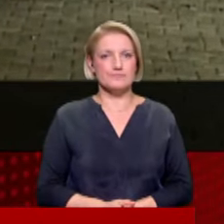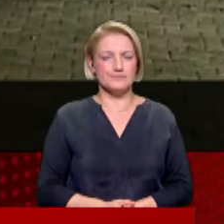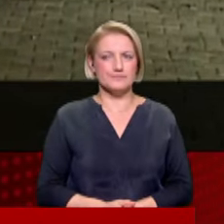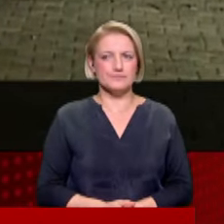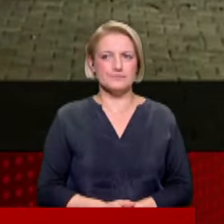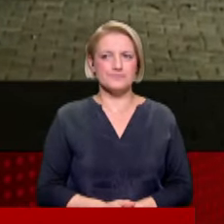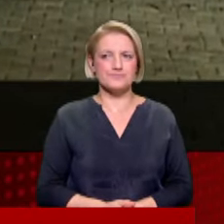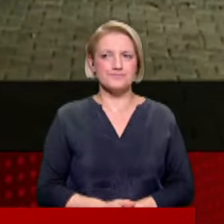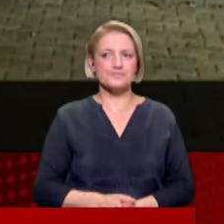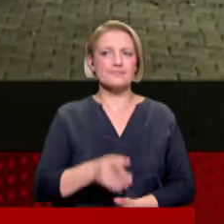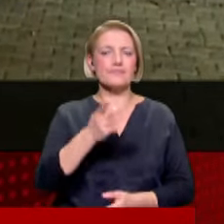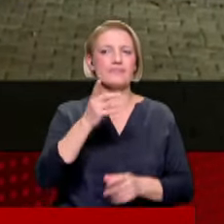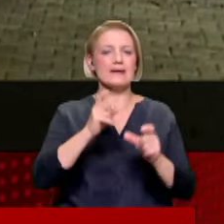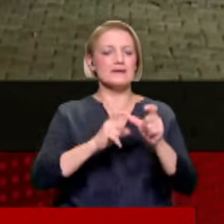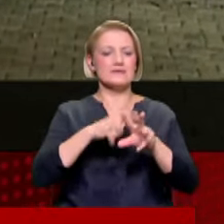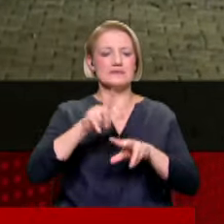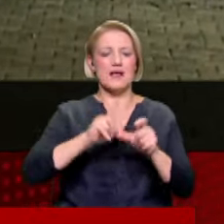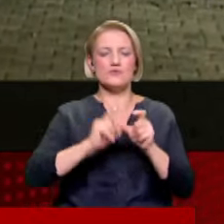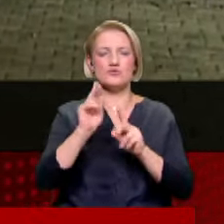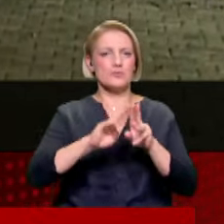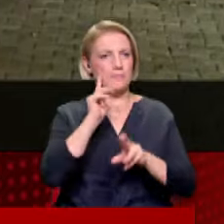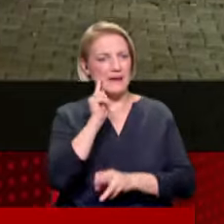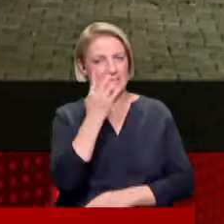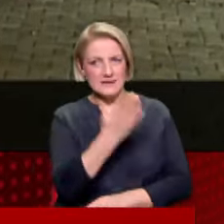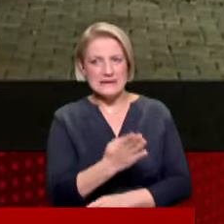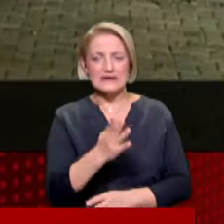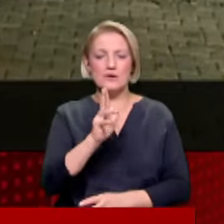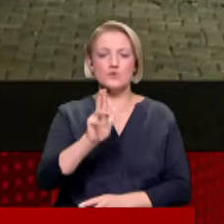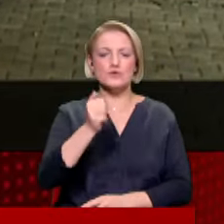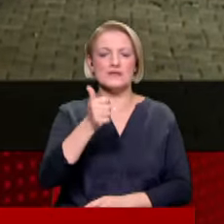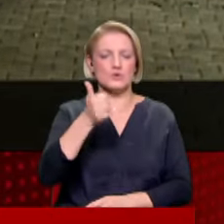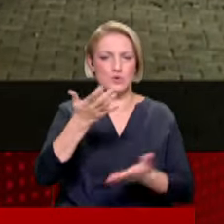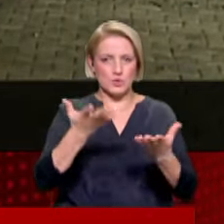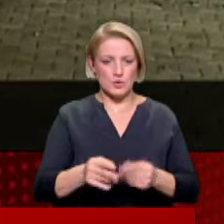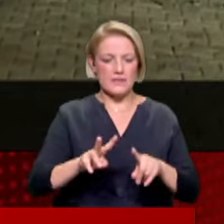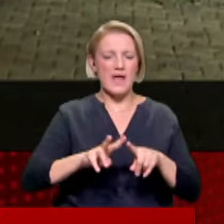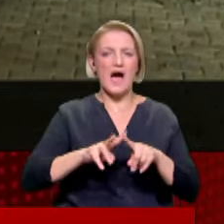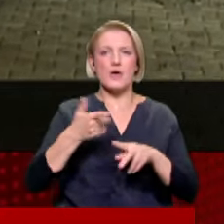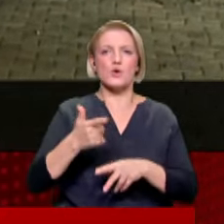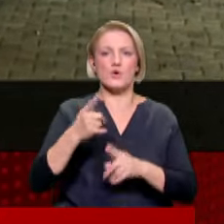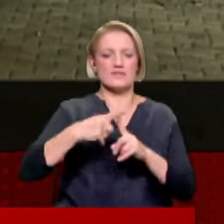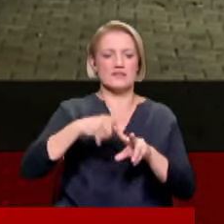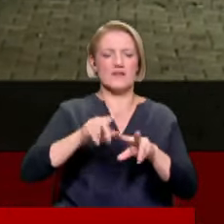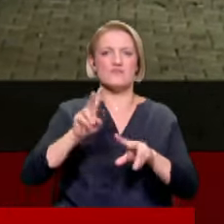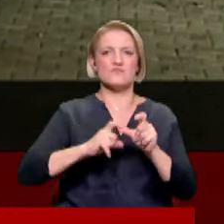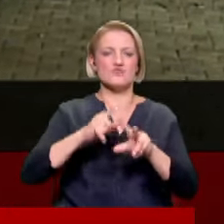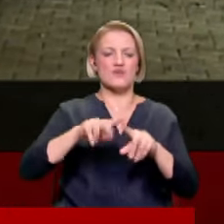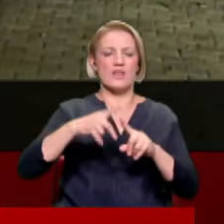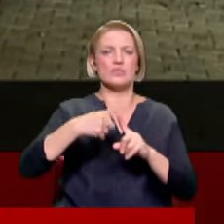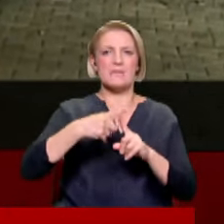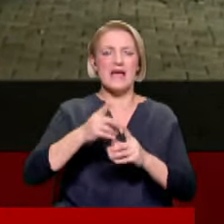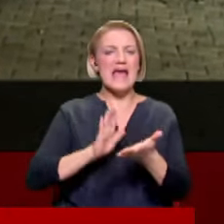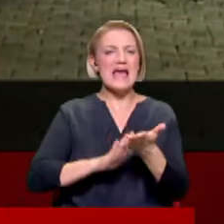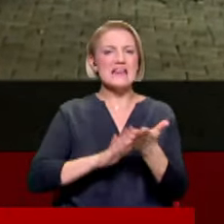lütfen Selçuk 36 günde yine narinin yanı başındayız n'nin köyündeyiz tavşantepe'de şimdi